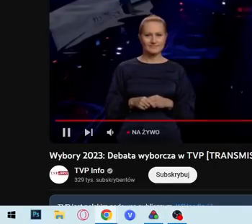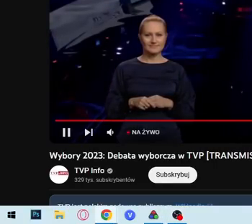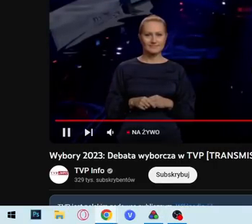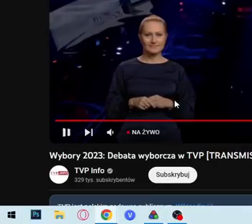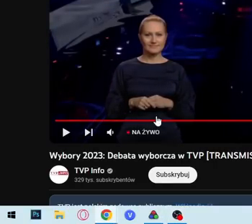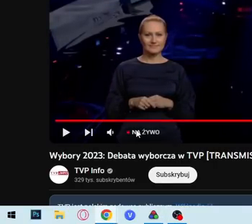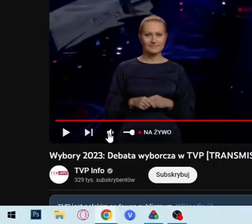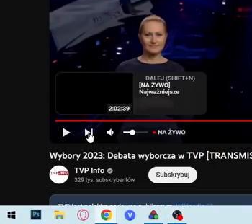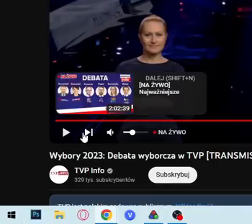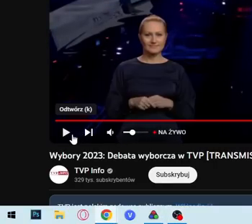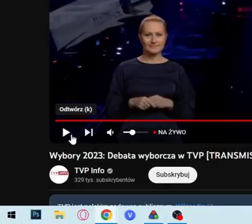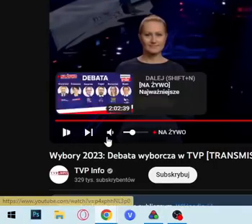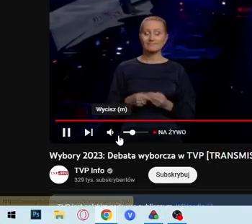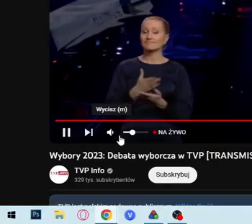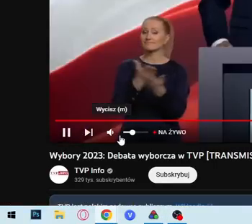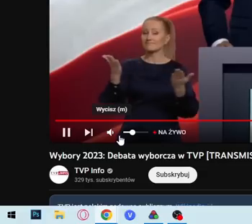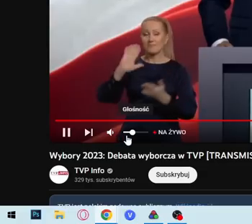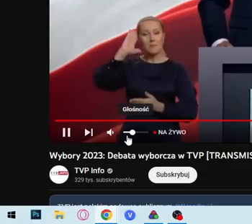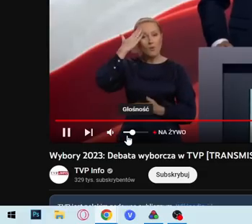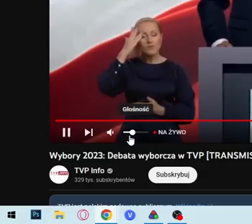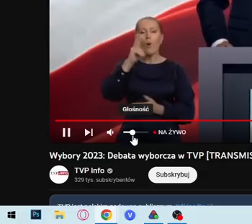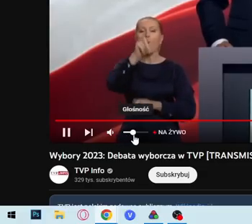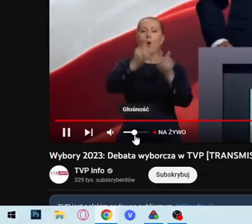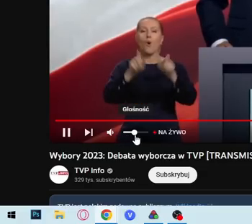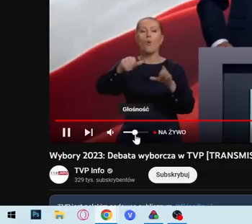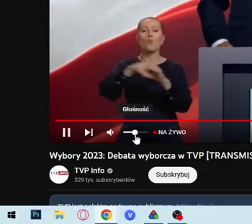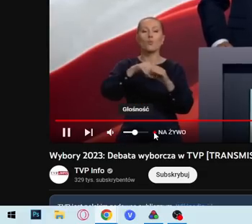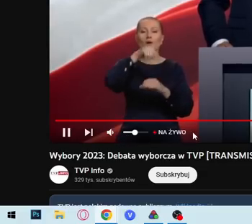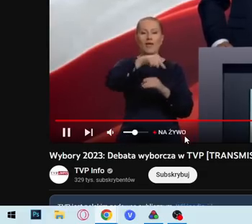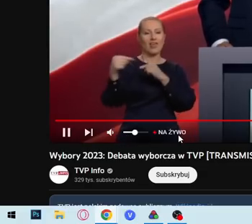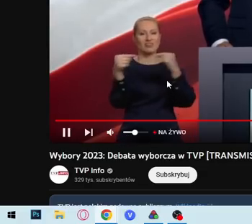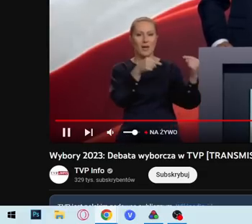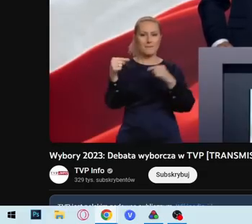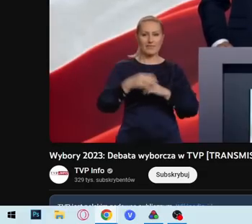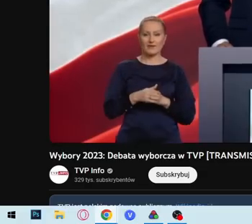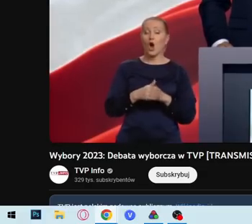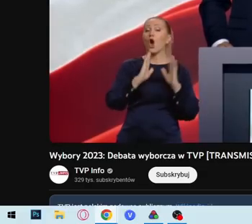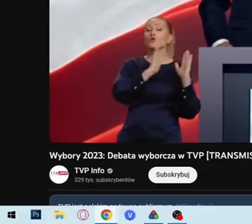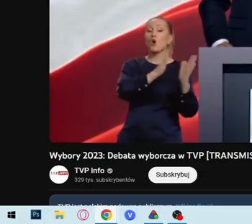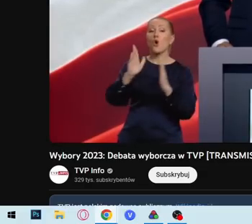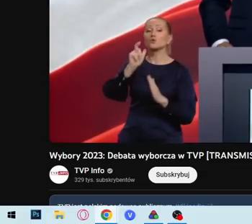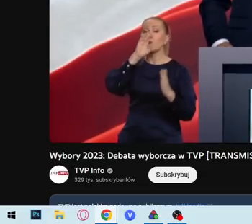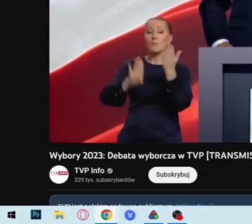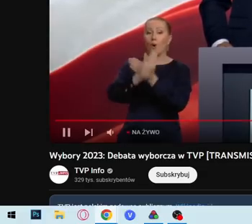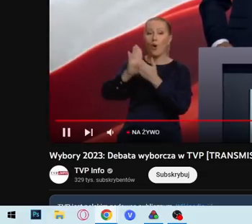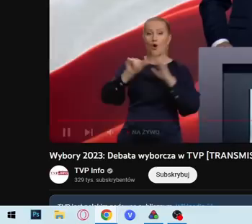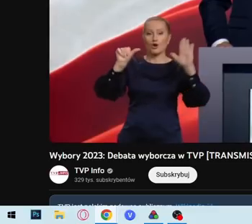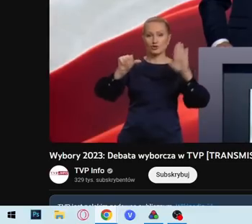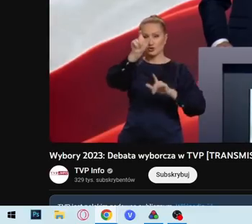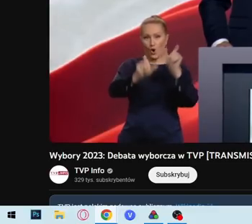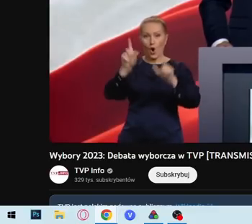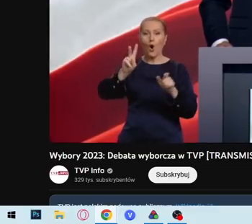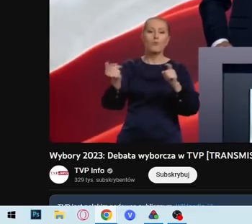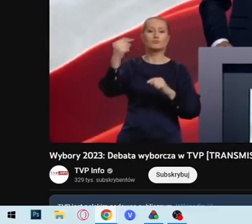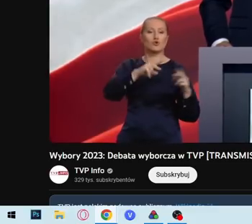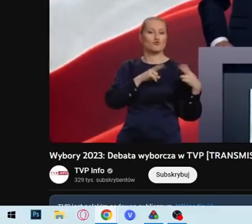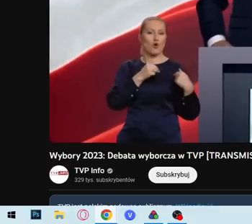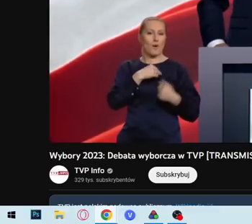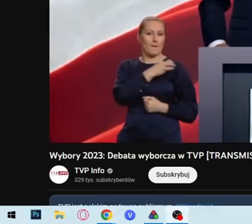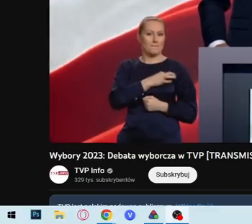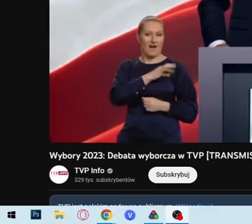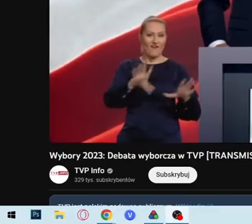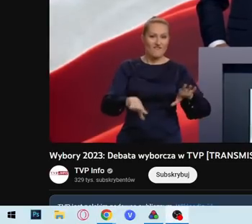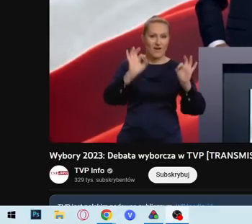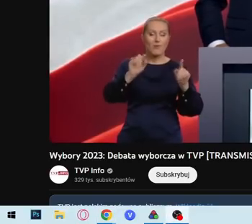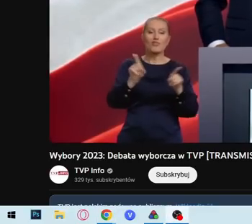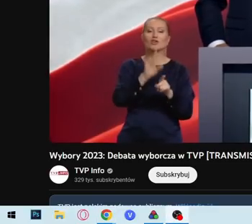Godzinę, to obejrzymy sobie i luj. Uczestników naszej debaty. Kolejność, w której zaprezentujemy 6 przedstawicieli komitetu wyborczego. A i speedrun z Lies